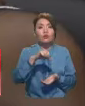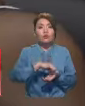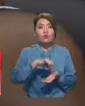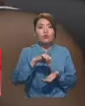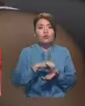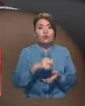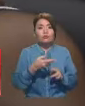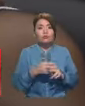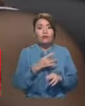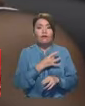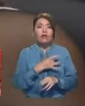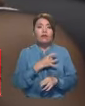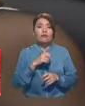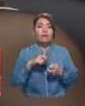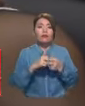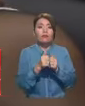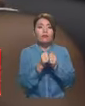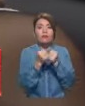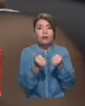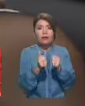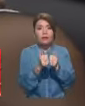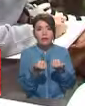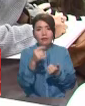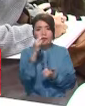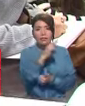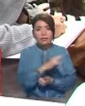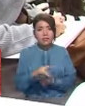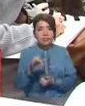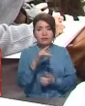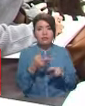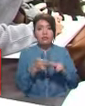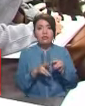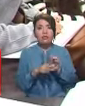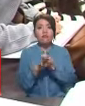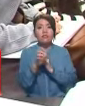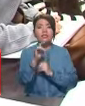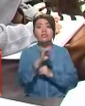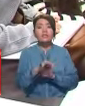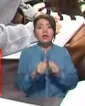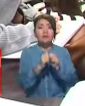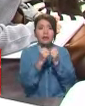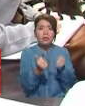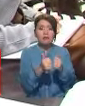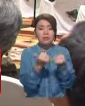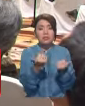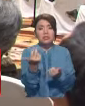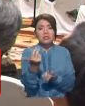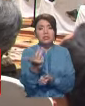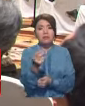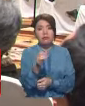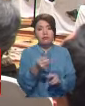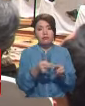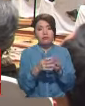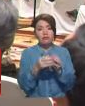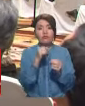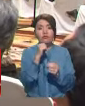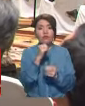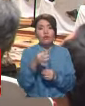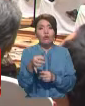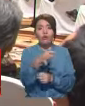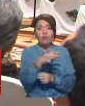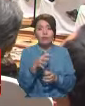волнует проблема разводов в Казахстане. По словам экспертов, в стране разводится каждая третья пара. К примеру, в Кустанайской области